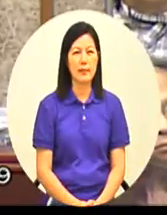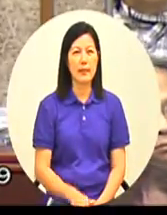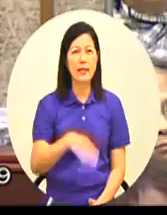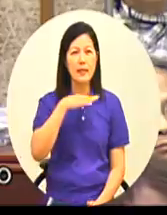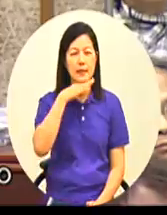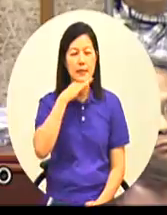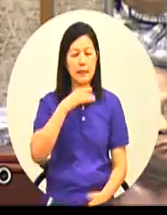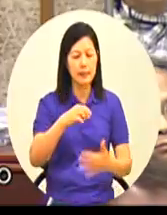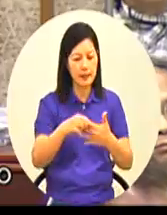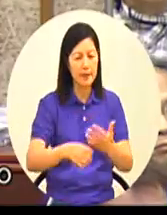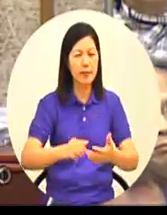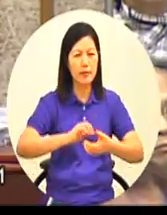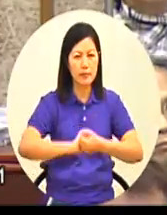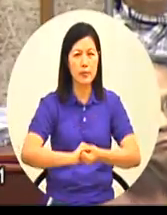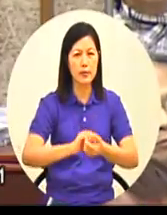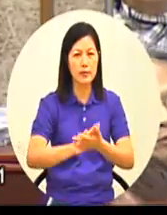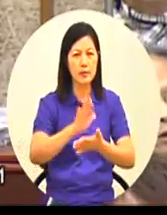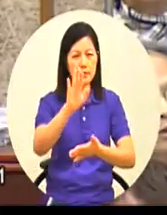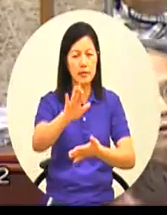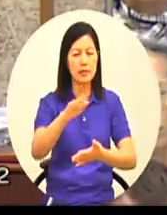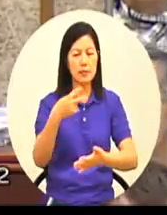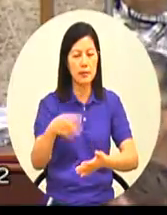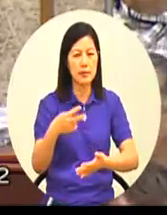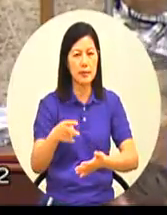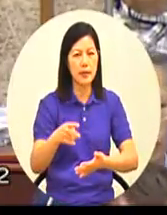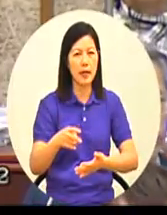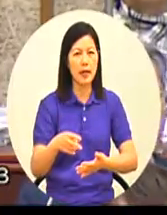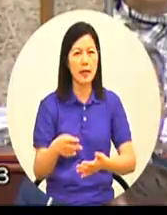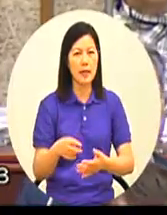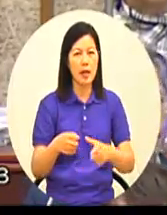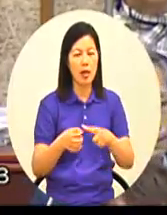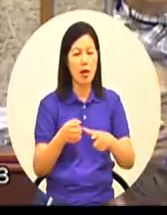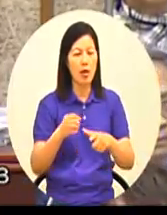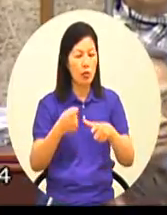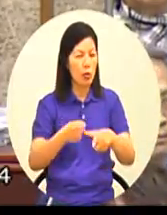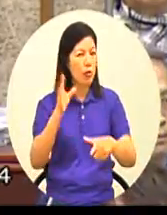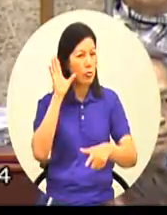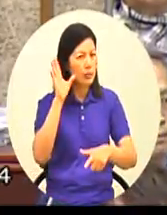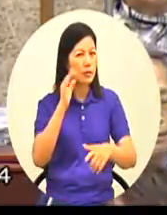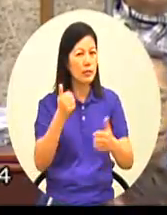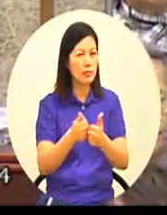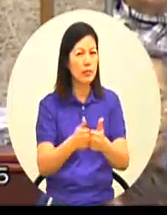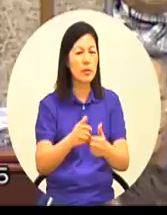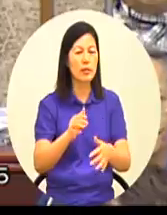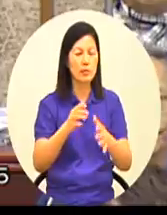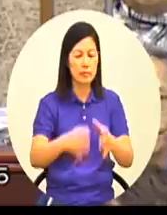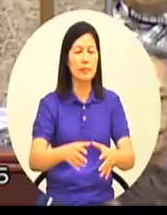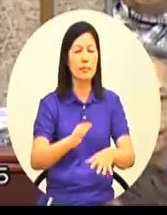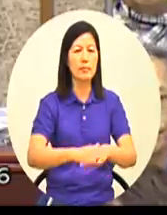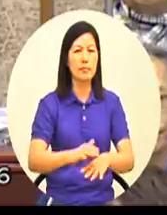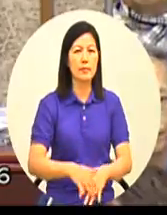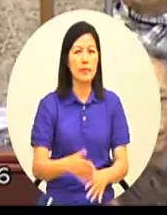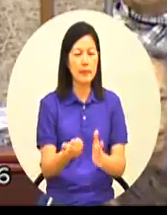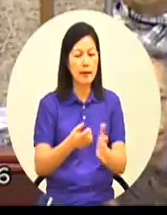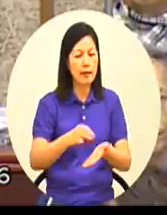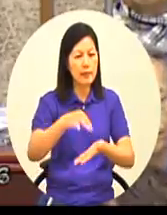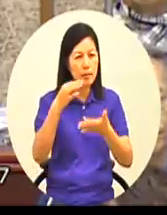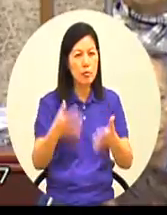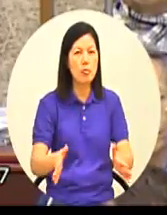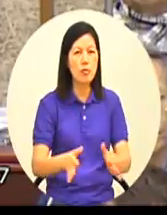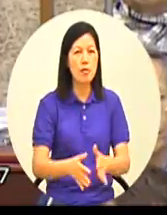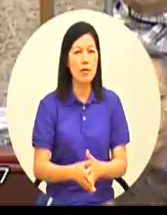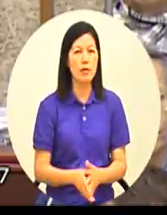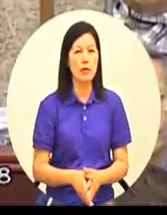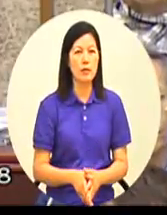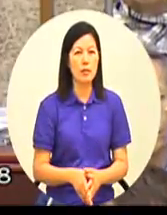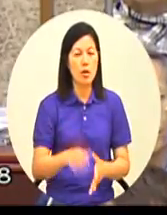等到条文确认以后，我们会再来进行公听会。对，那有关于刚刚议员所提到的诉愿为